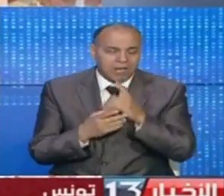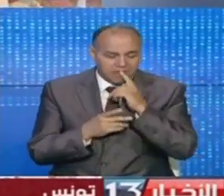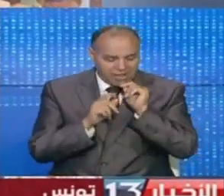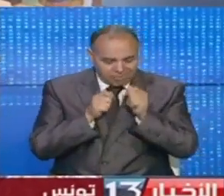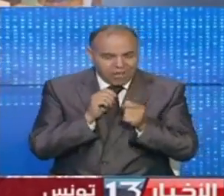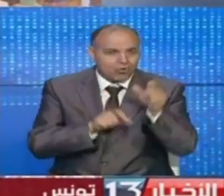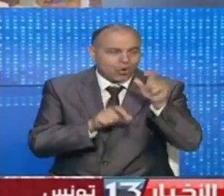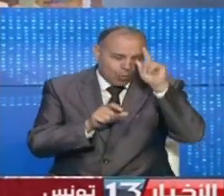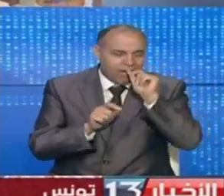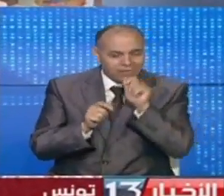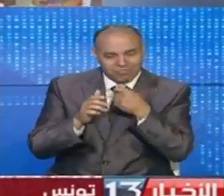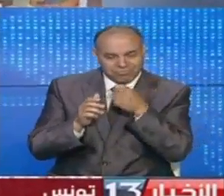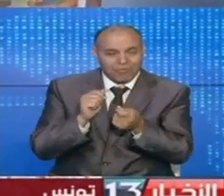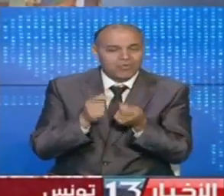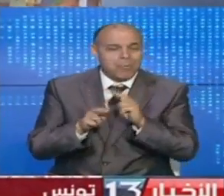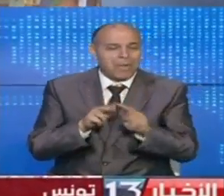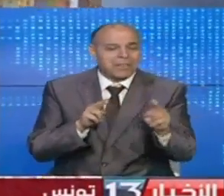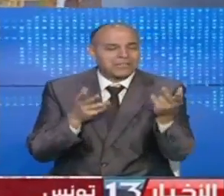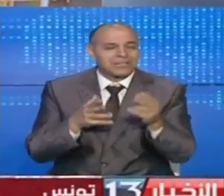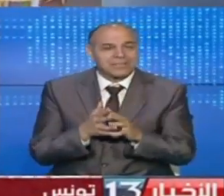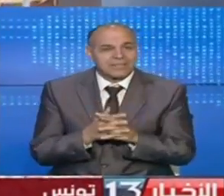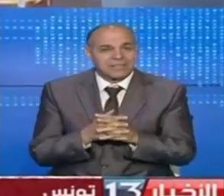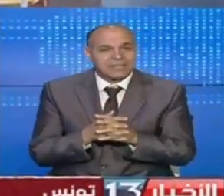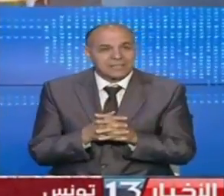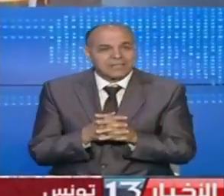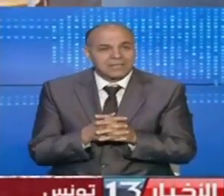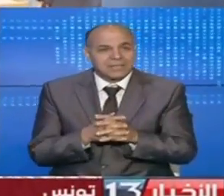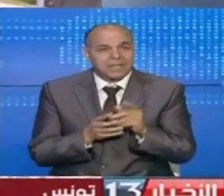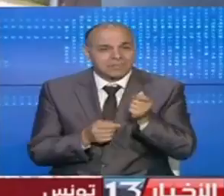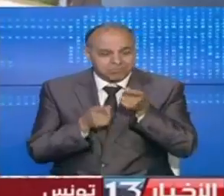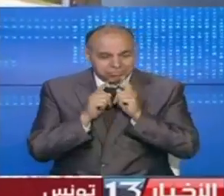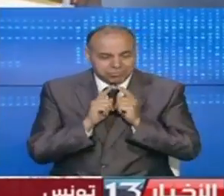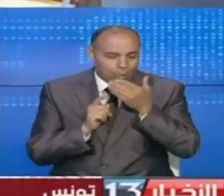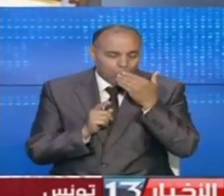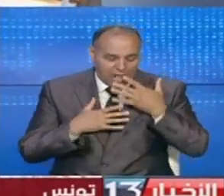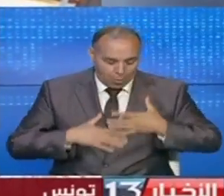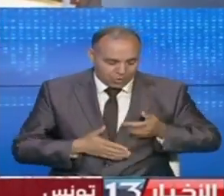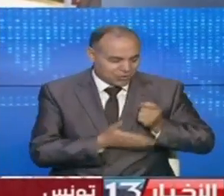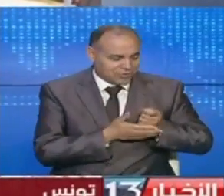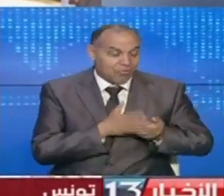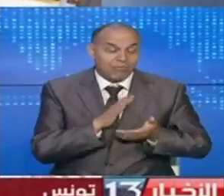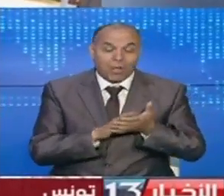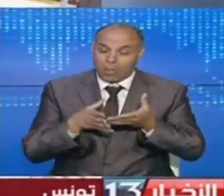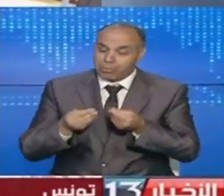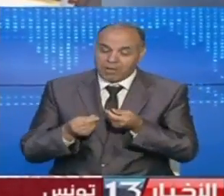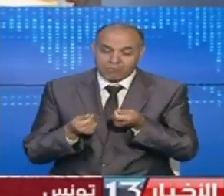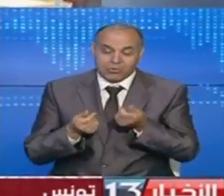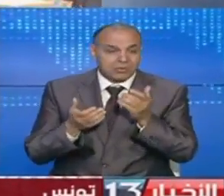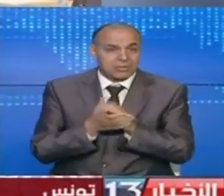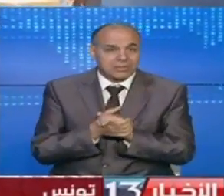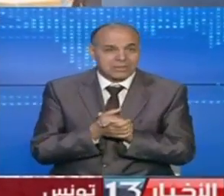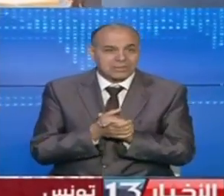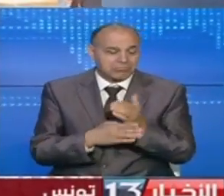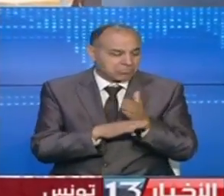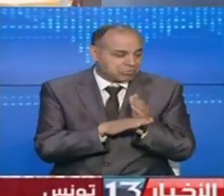عندها شيء فارغة. اللي عنده 4 فرنك كل يوم في الحوايج وقعدهم بقى. يا زلوش